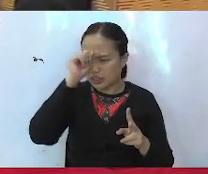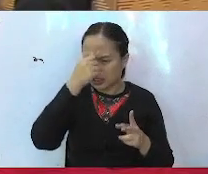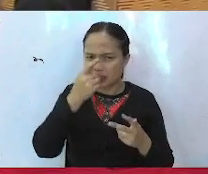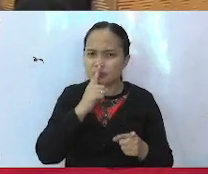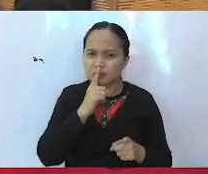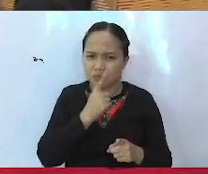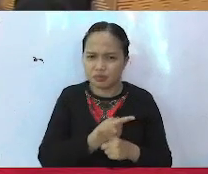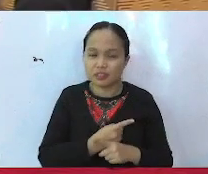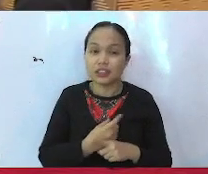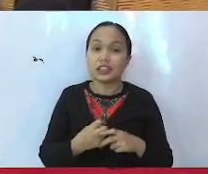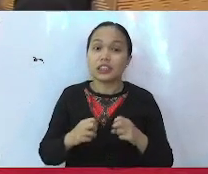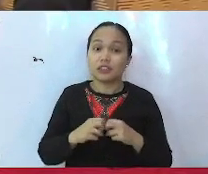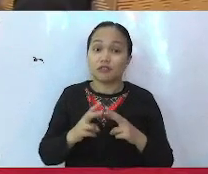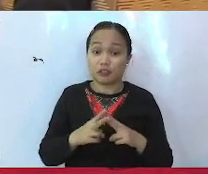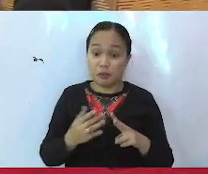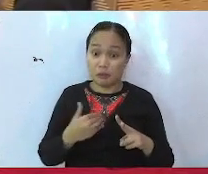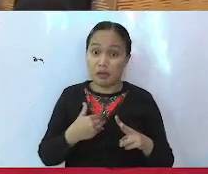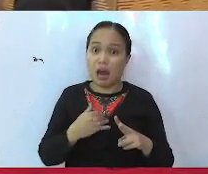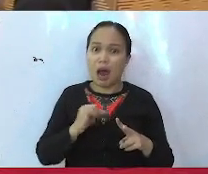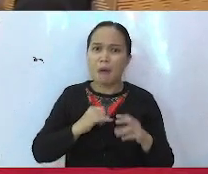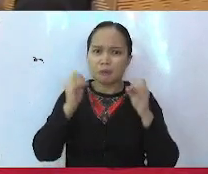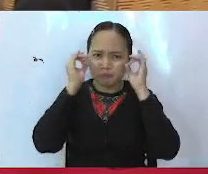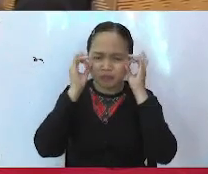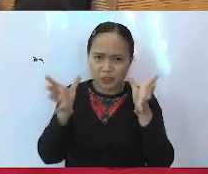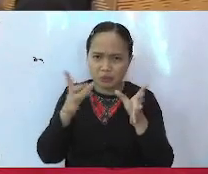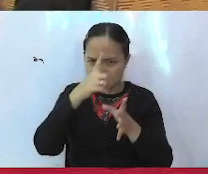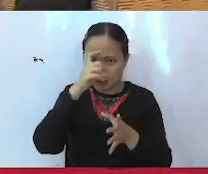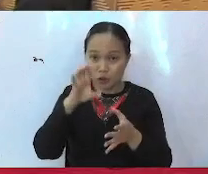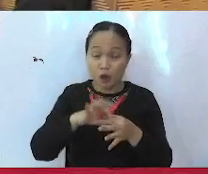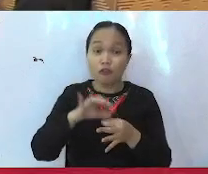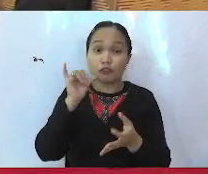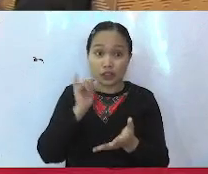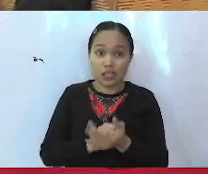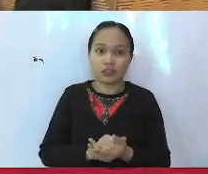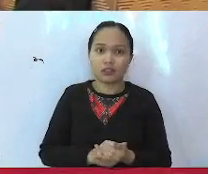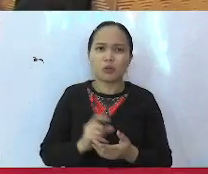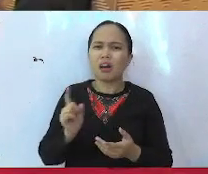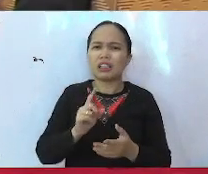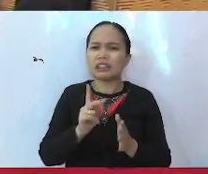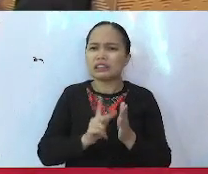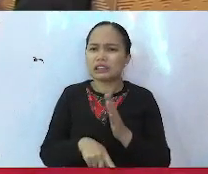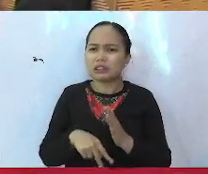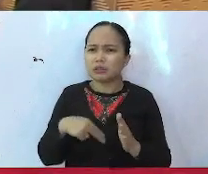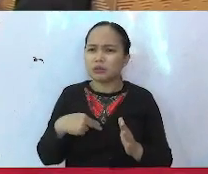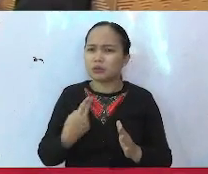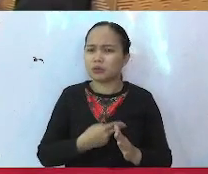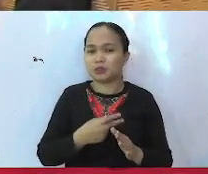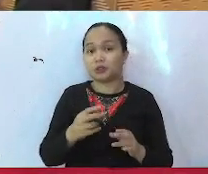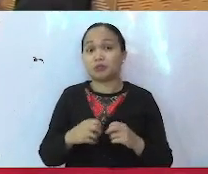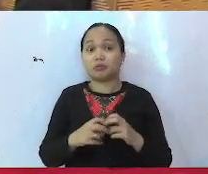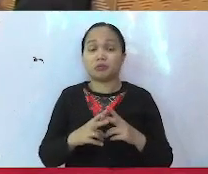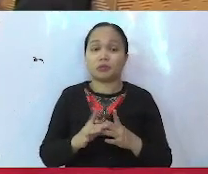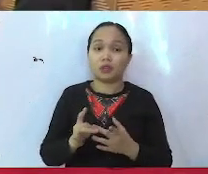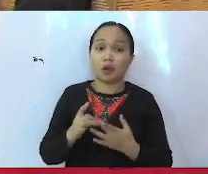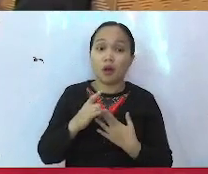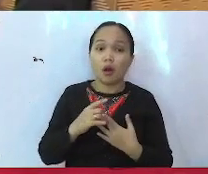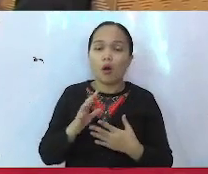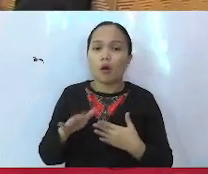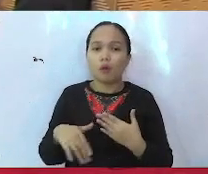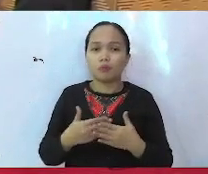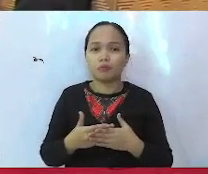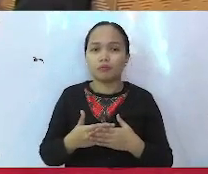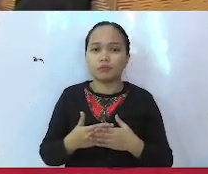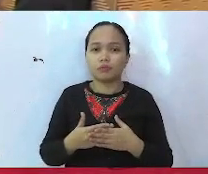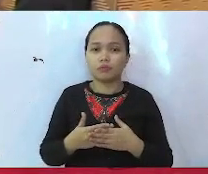yan eh. Even me, napahamak na pagdating sa ganyan eh. Yeah. Diba? Ang pumapatay sa atin, alam na natin, lalo na sa atin